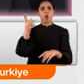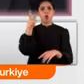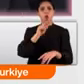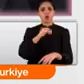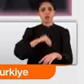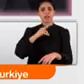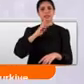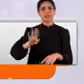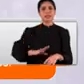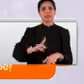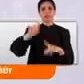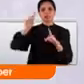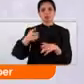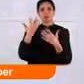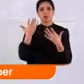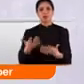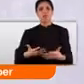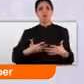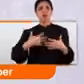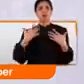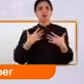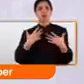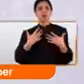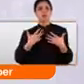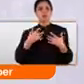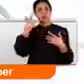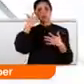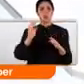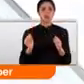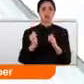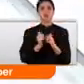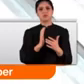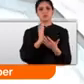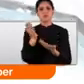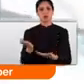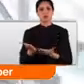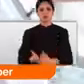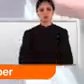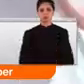kızına kavuştu kavuşmasına ama sevincinin yanında bir de şok yaşadı.